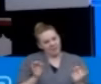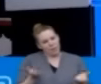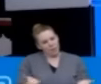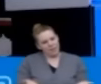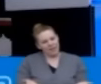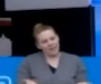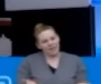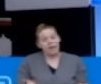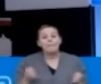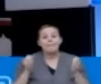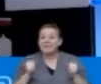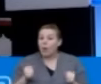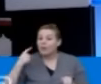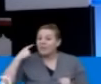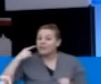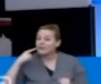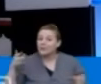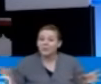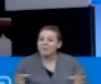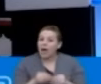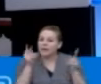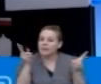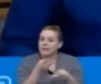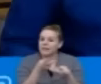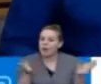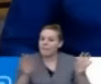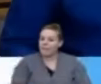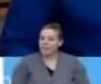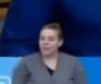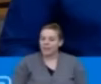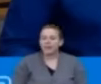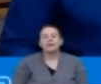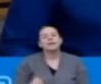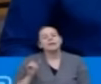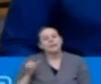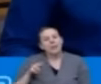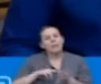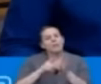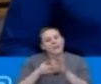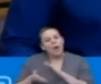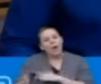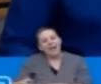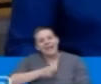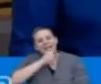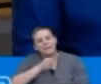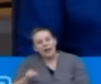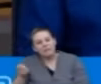ביטחון ושחיתות לא הולכים ביחד. זה פופוליזם, כי הכסף גם הולך לגמלאים של צה"ל וכו',